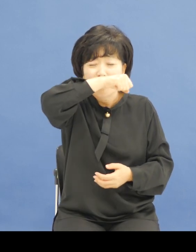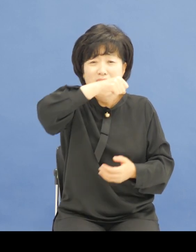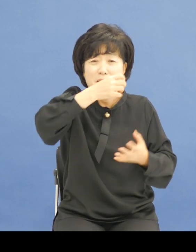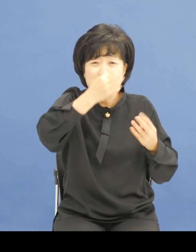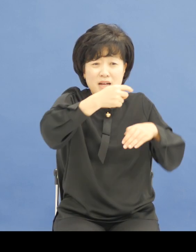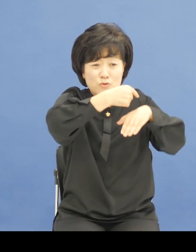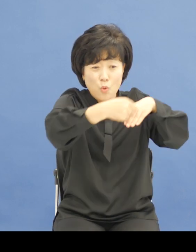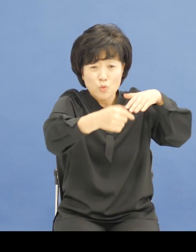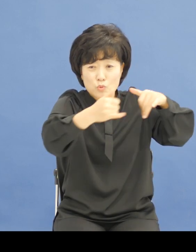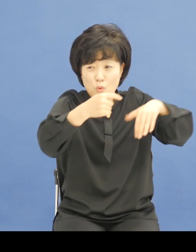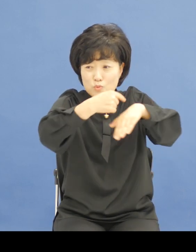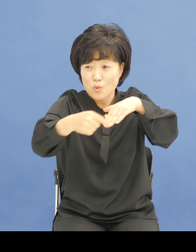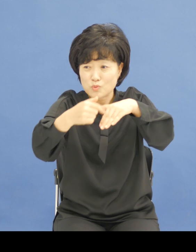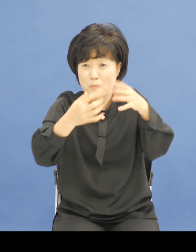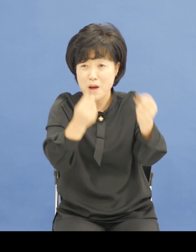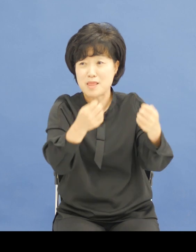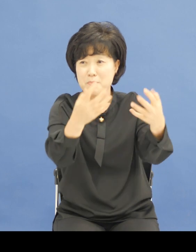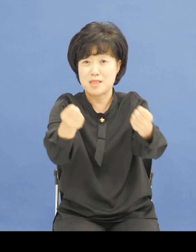이유가 있을까요?